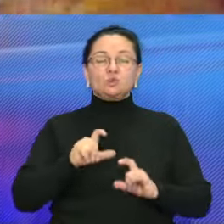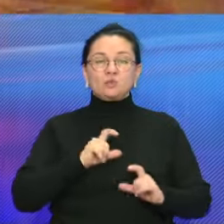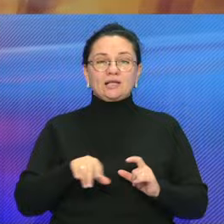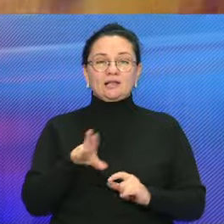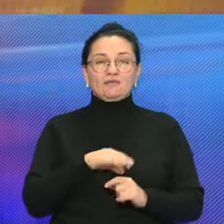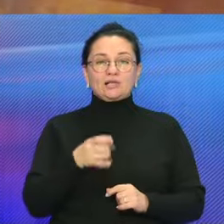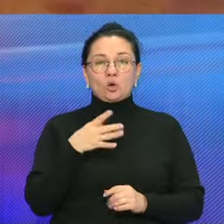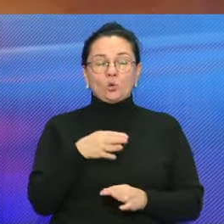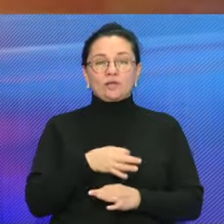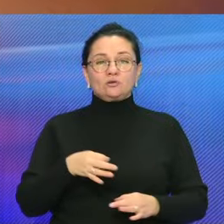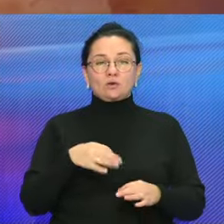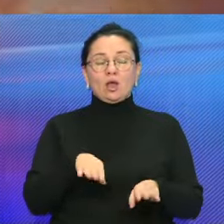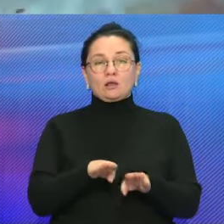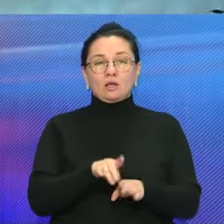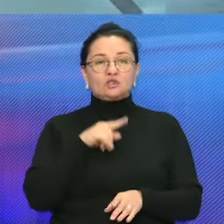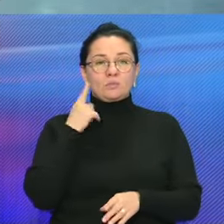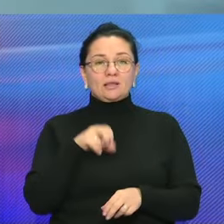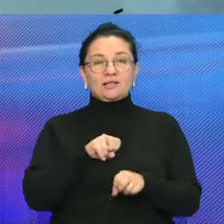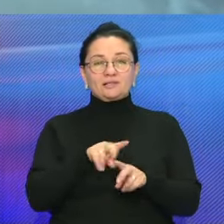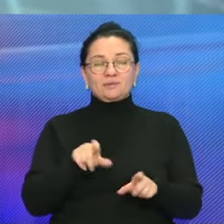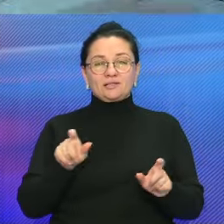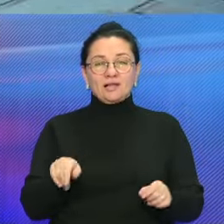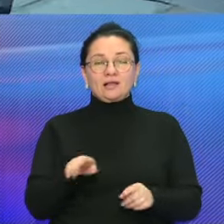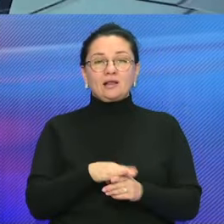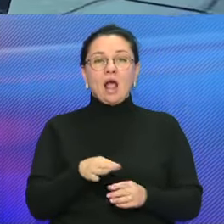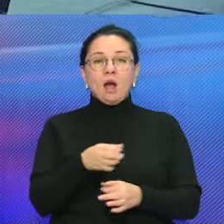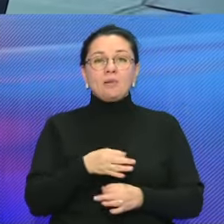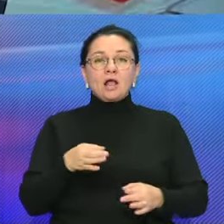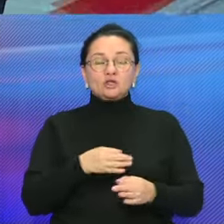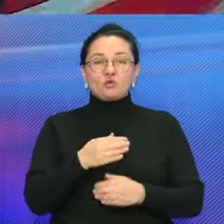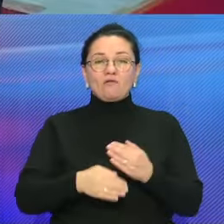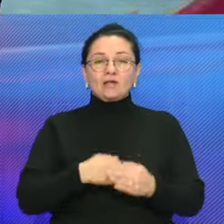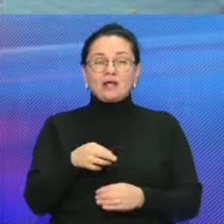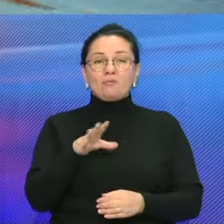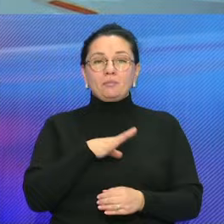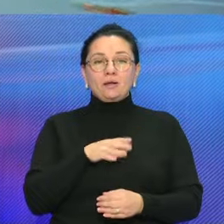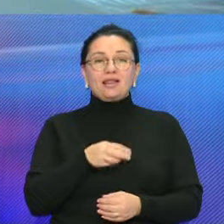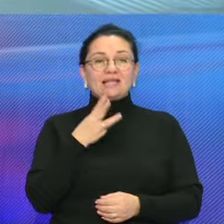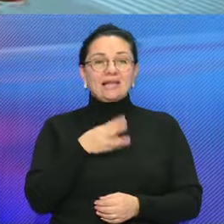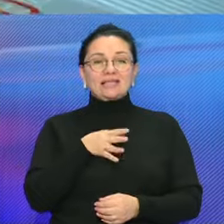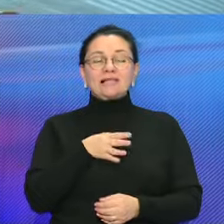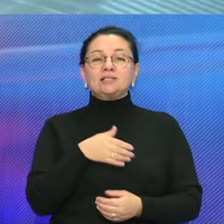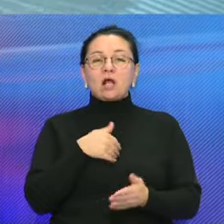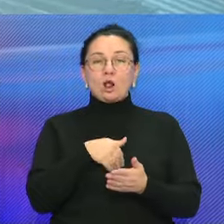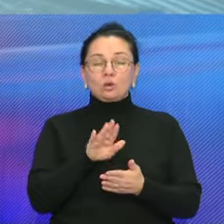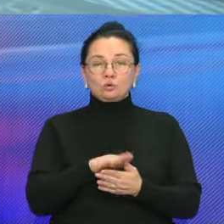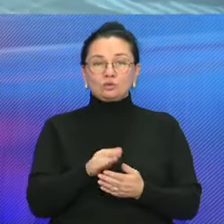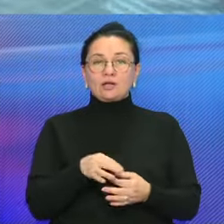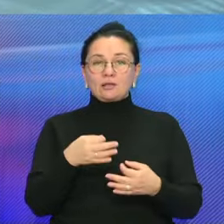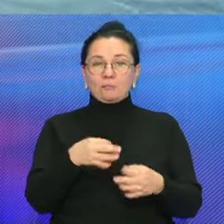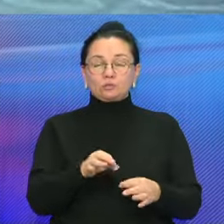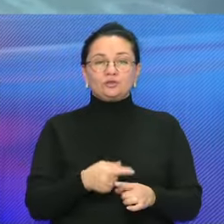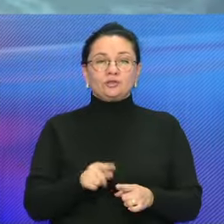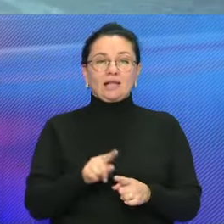а так само молодых специалистов. До областного этапа были допущены 30 лепших. У республиканском финале у